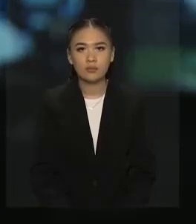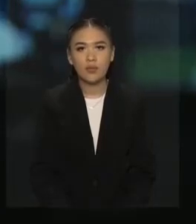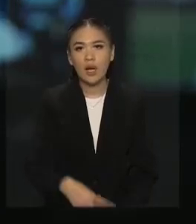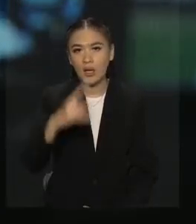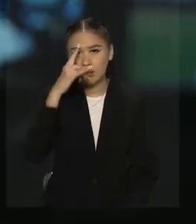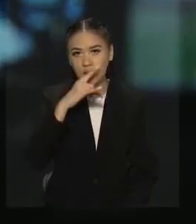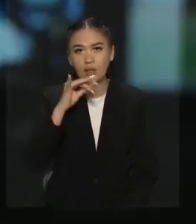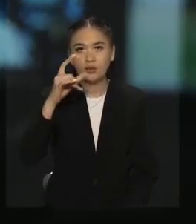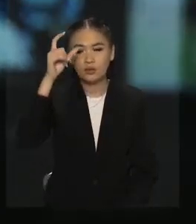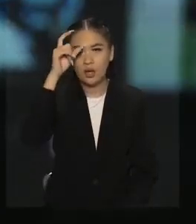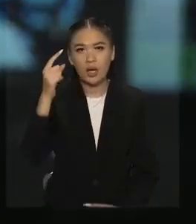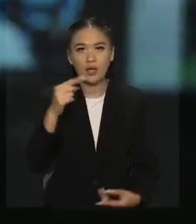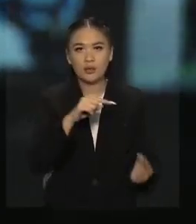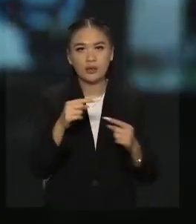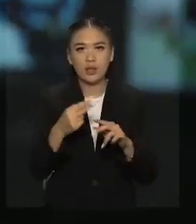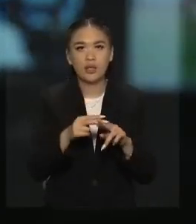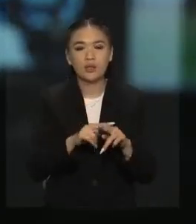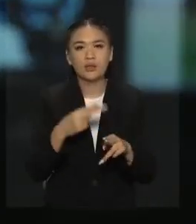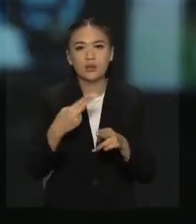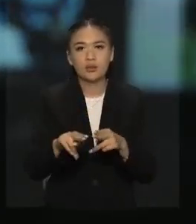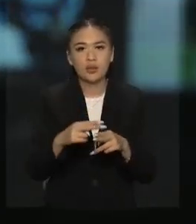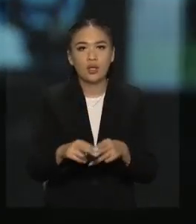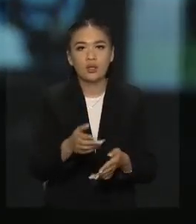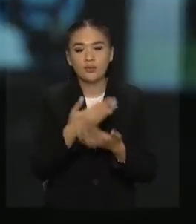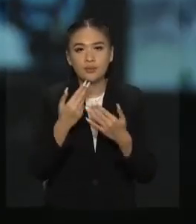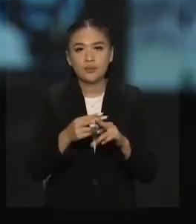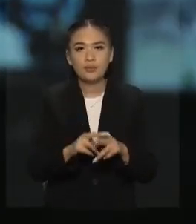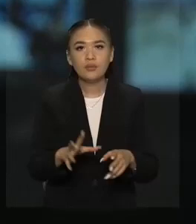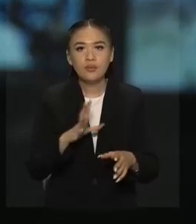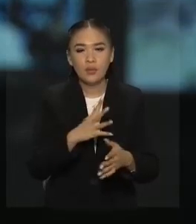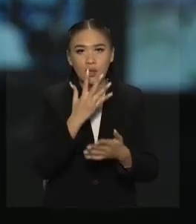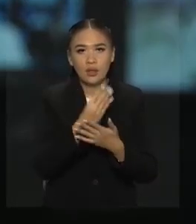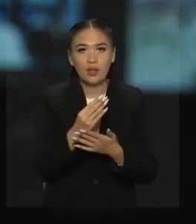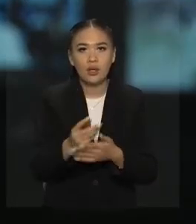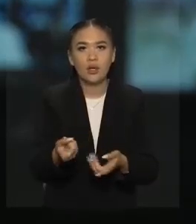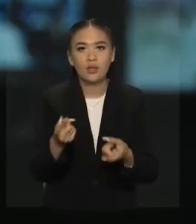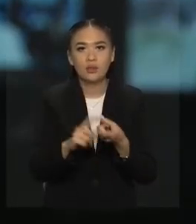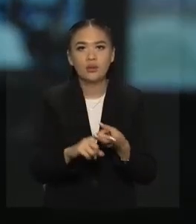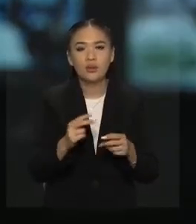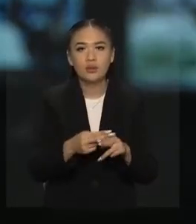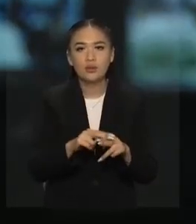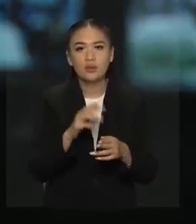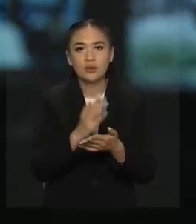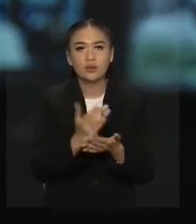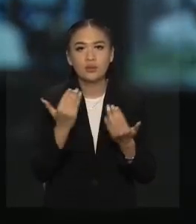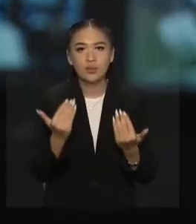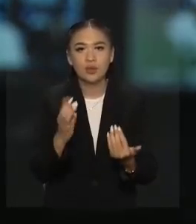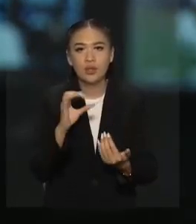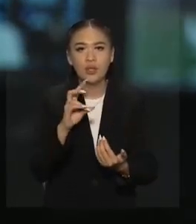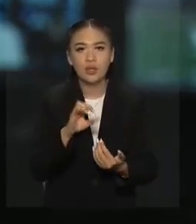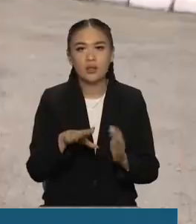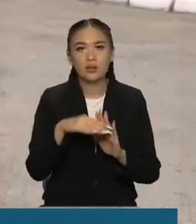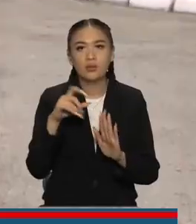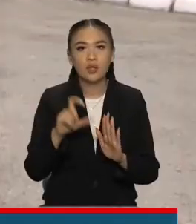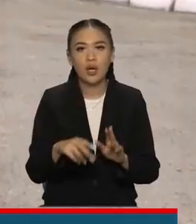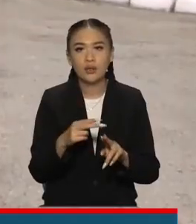Қазақстан мен Түркия арасында кедеңді кедергілер кемейді. Ол үшін тараптар тиісті ақпараттармен алмасып отырады. Бүгін Сенат депутаттары осыған